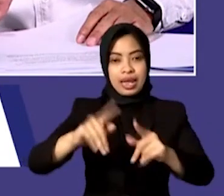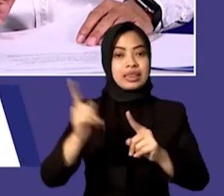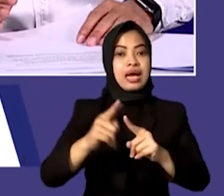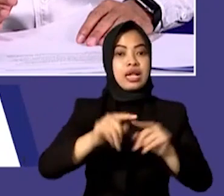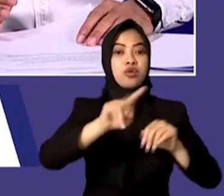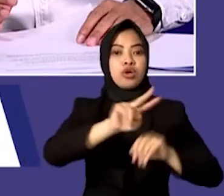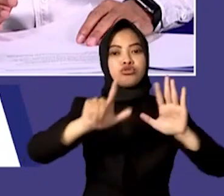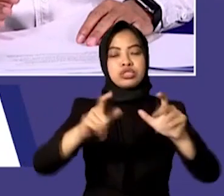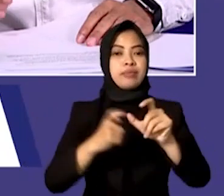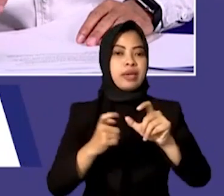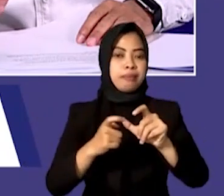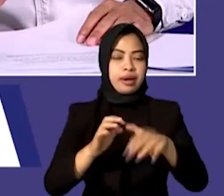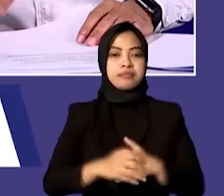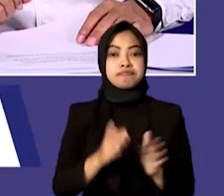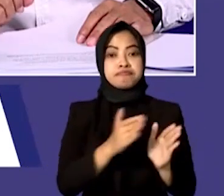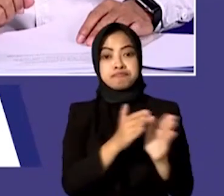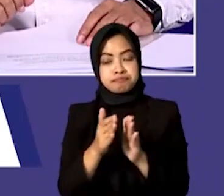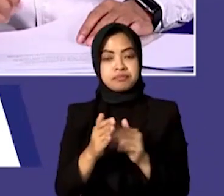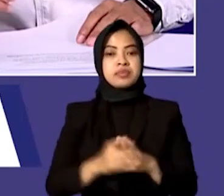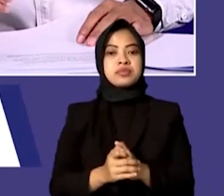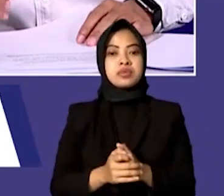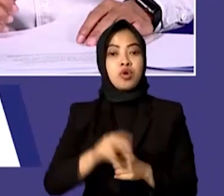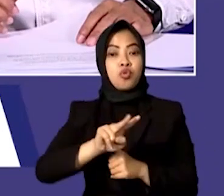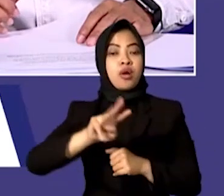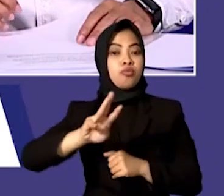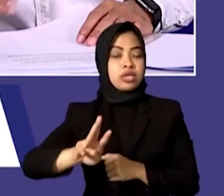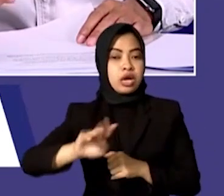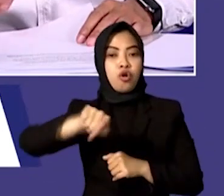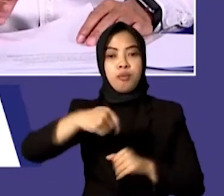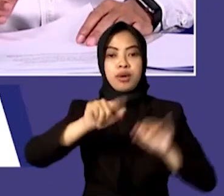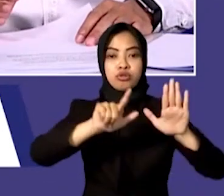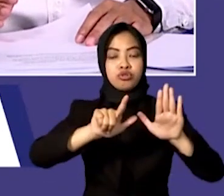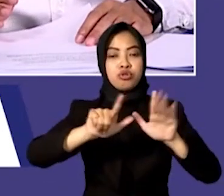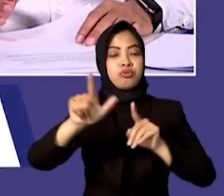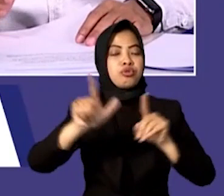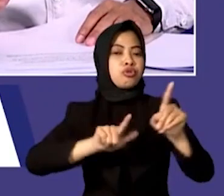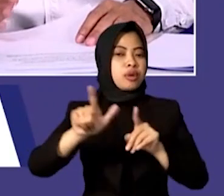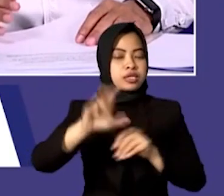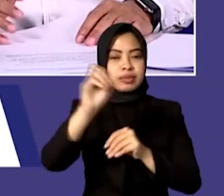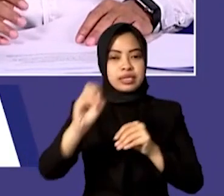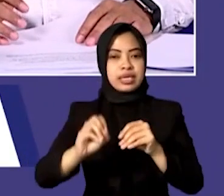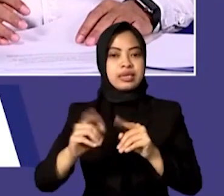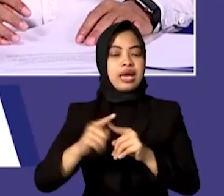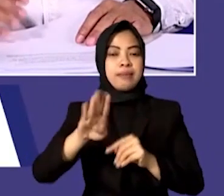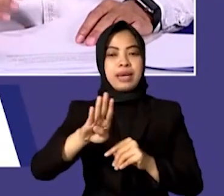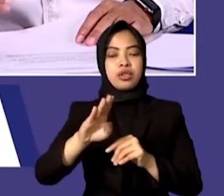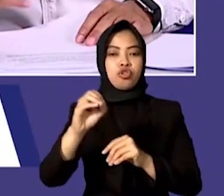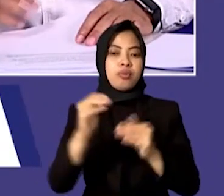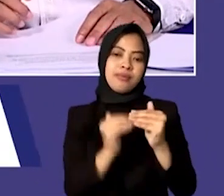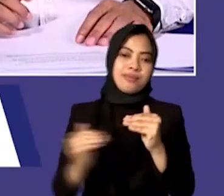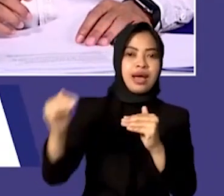tanggal 27 Sep kemudian meningkat menjadi 23,7 belas persen pada 4 Oktober